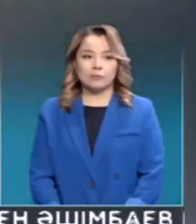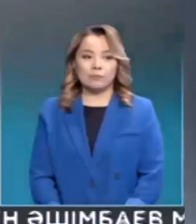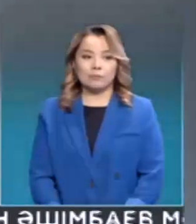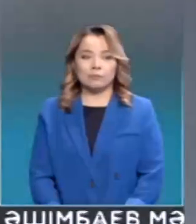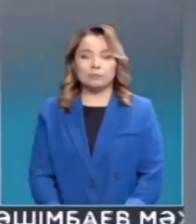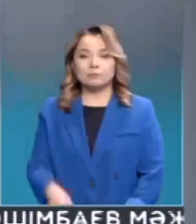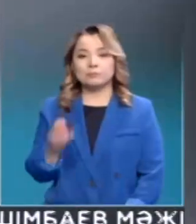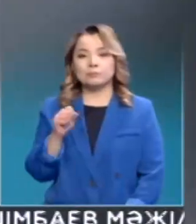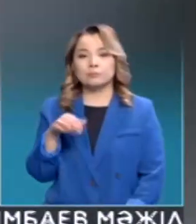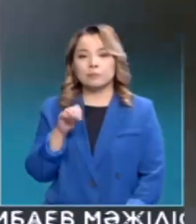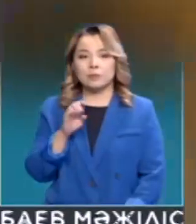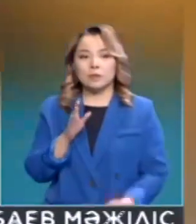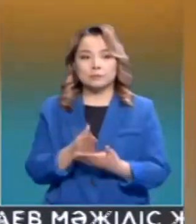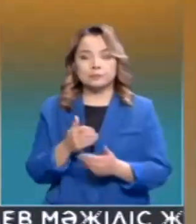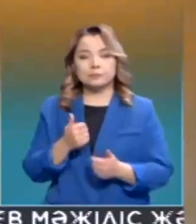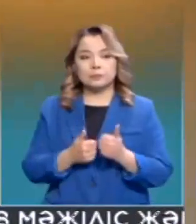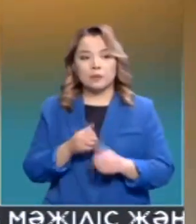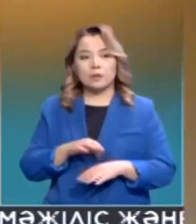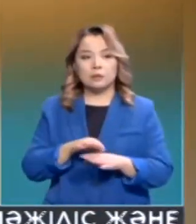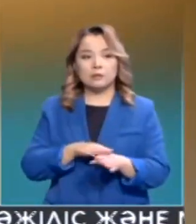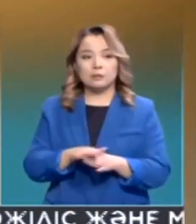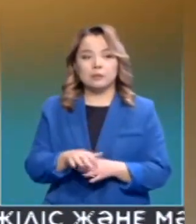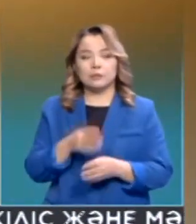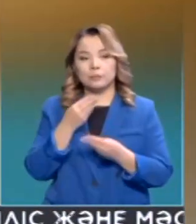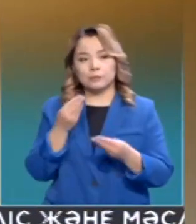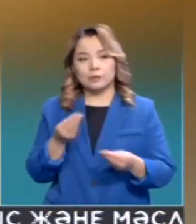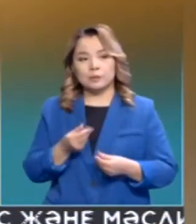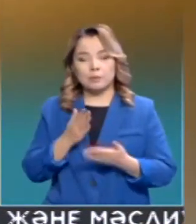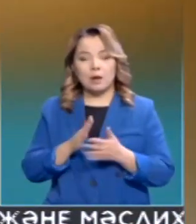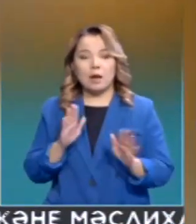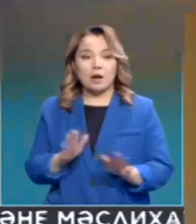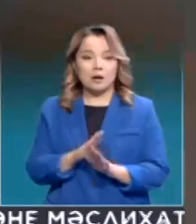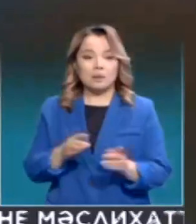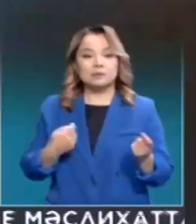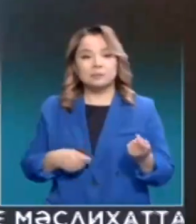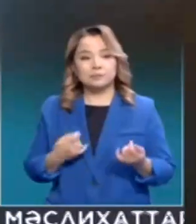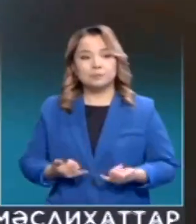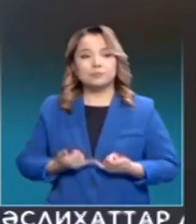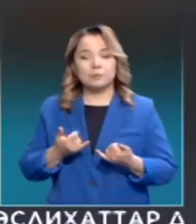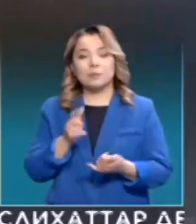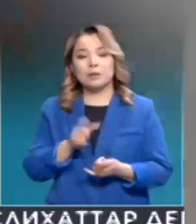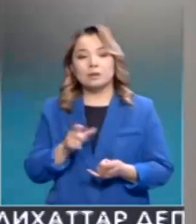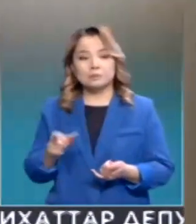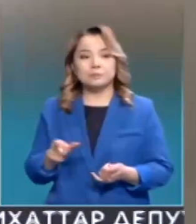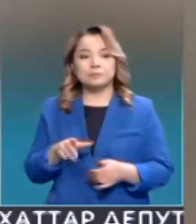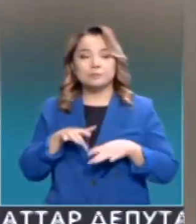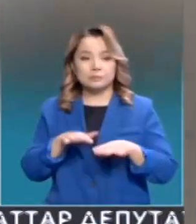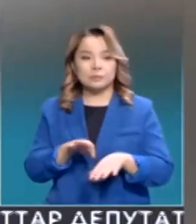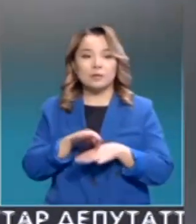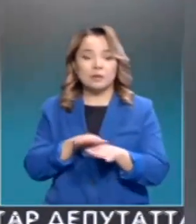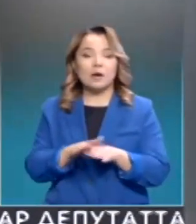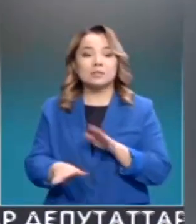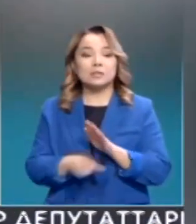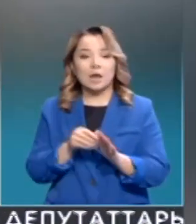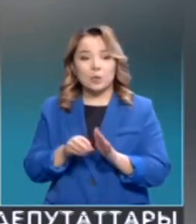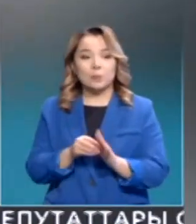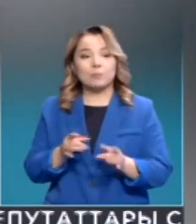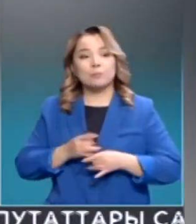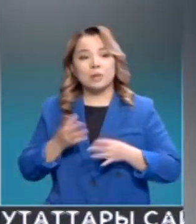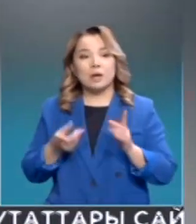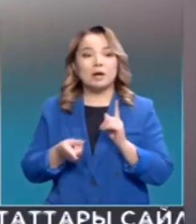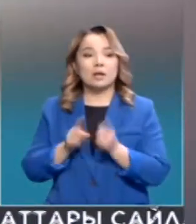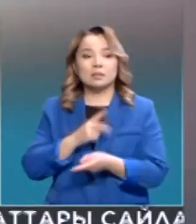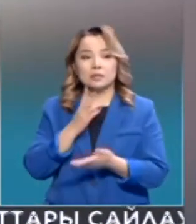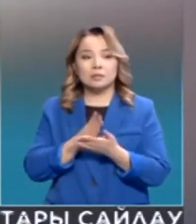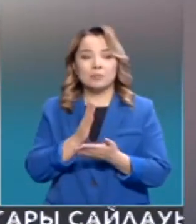Бәйдібек ауданының өнерпаздары саяси науқанның шырайын келтірді. Ән шашу мен босағаттаған азаматтардың әрекеті сайлауды мерекеге